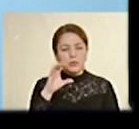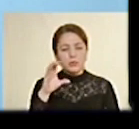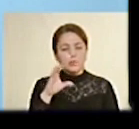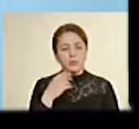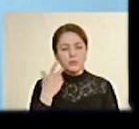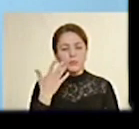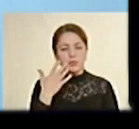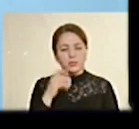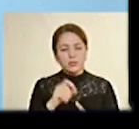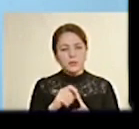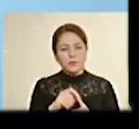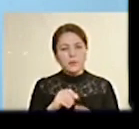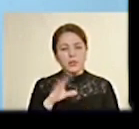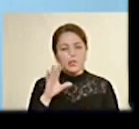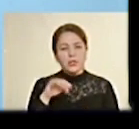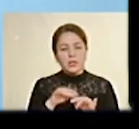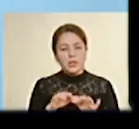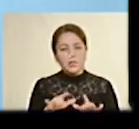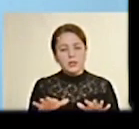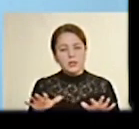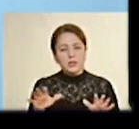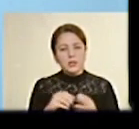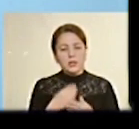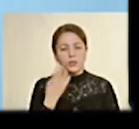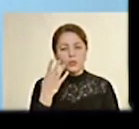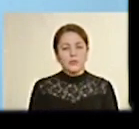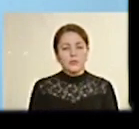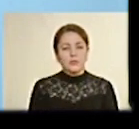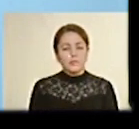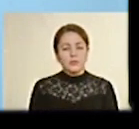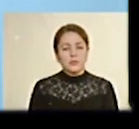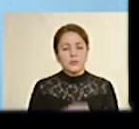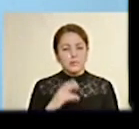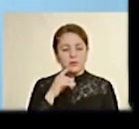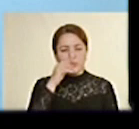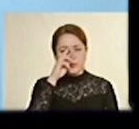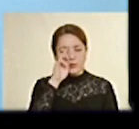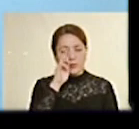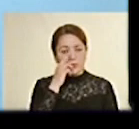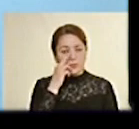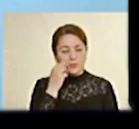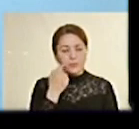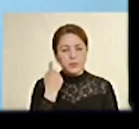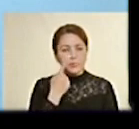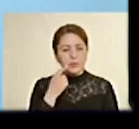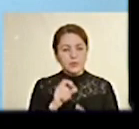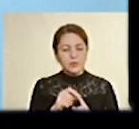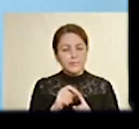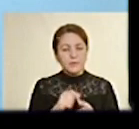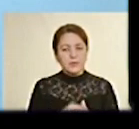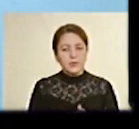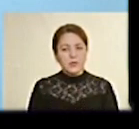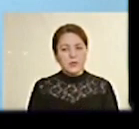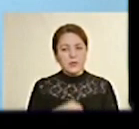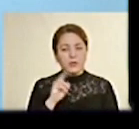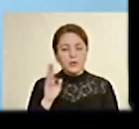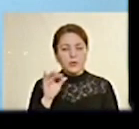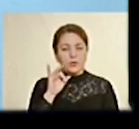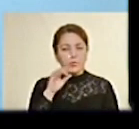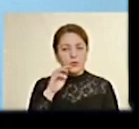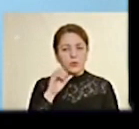harfi. Ildizning 4-chi harfi. Nokning 1-chi harfi.